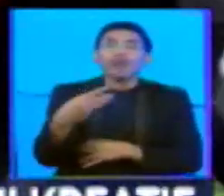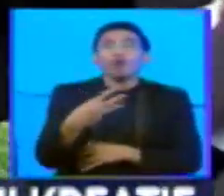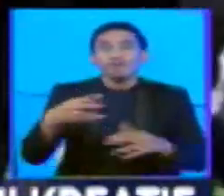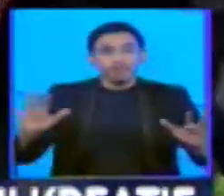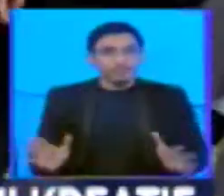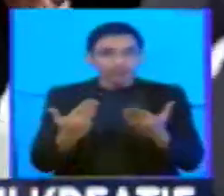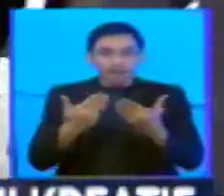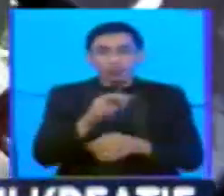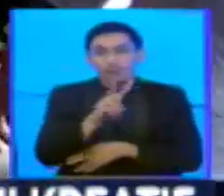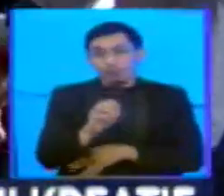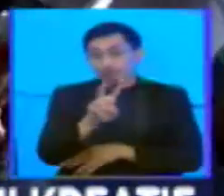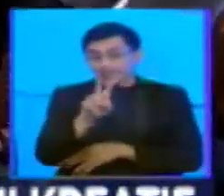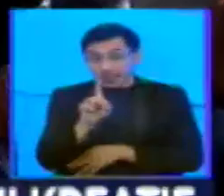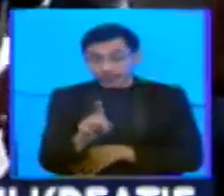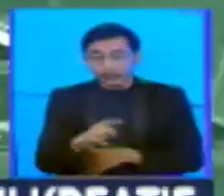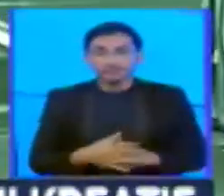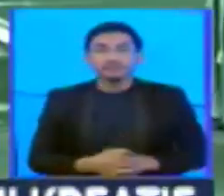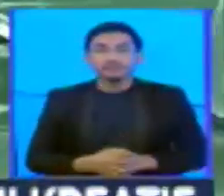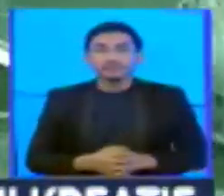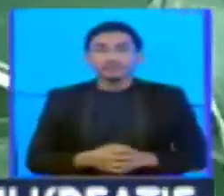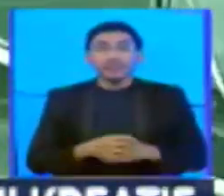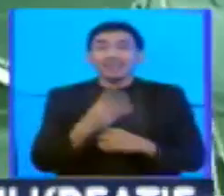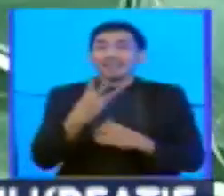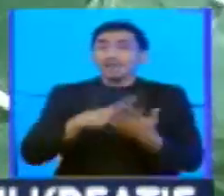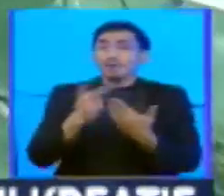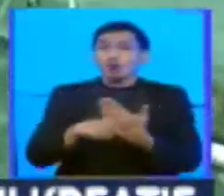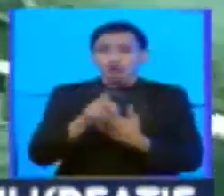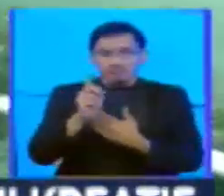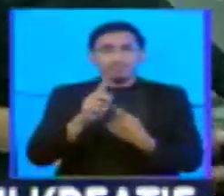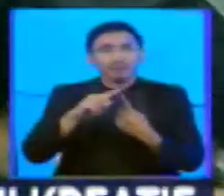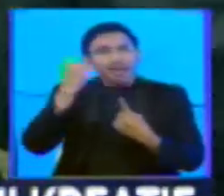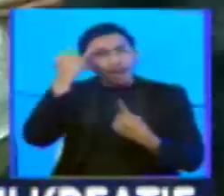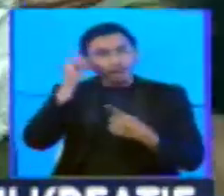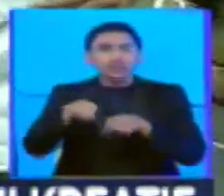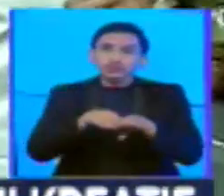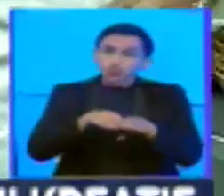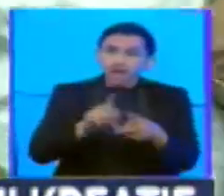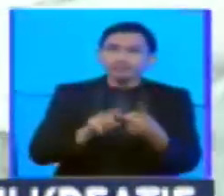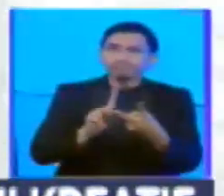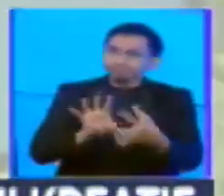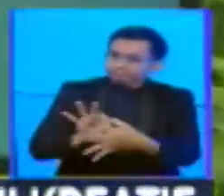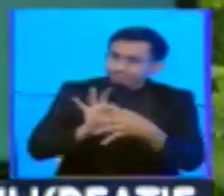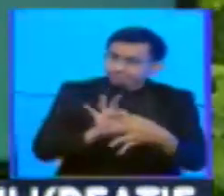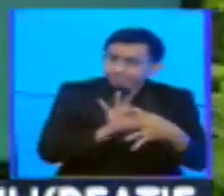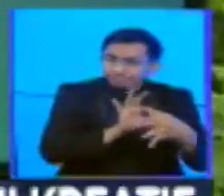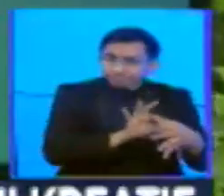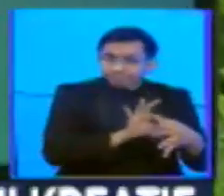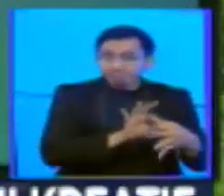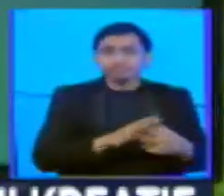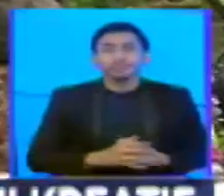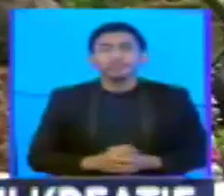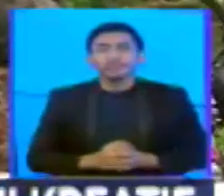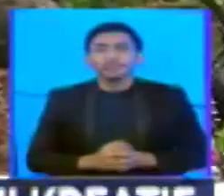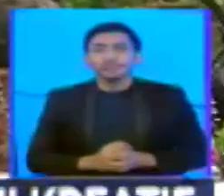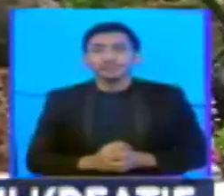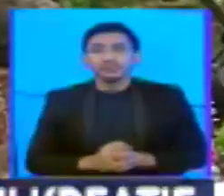2020 13 program tersebut adalah inovasi adaptasi dan kolaborasi antar stakeholder dalam jumpa pers akhir